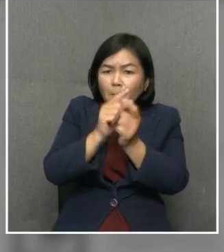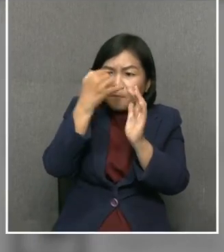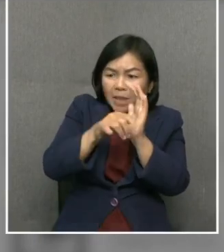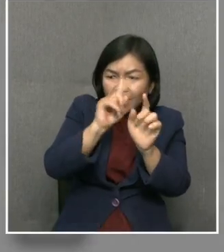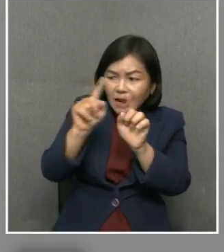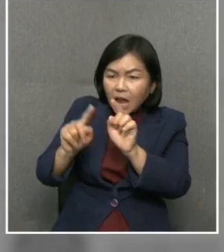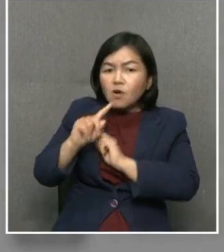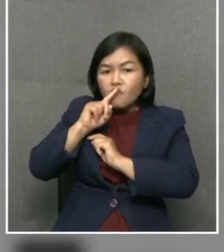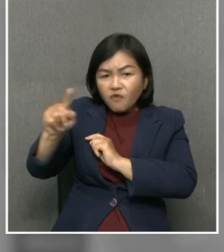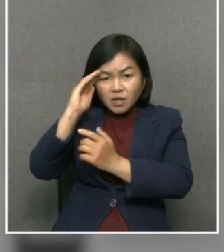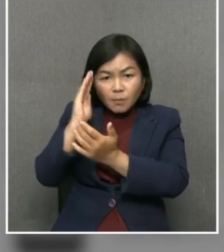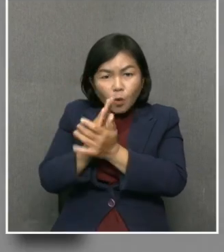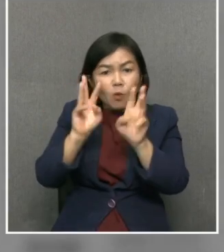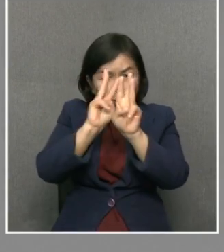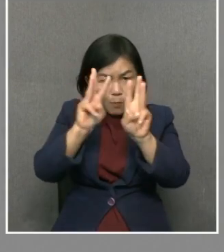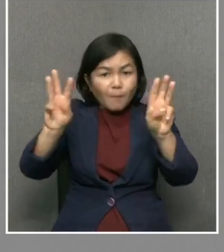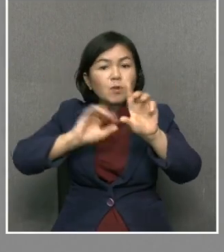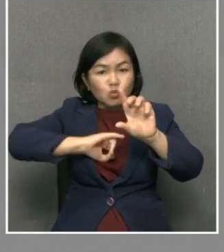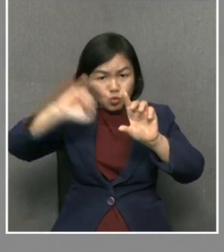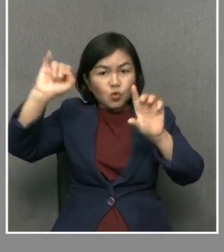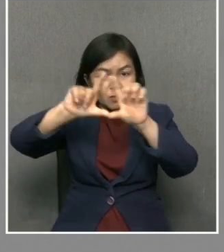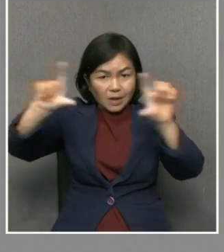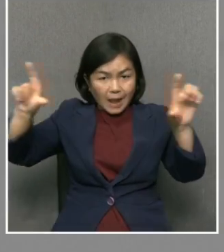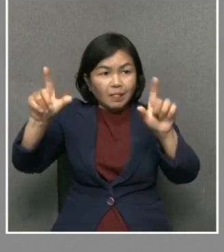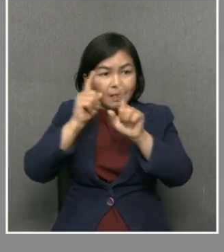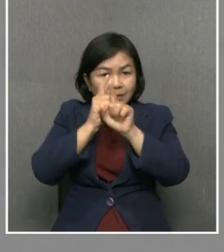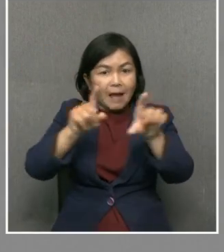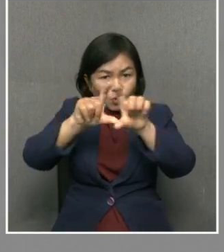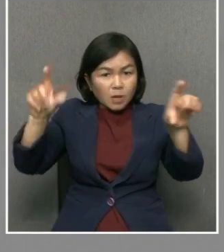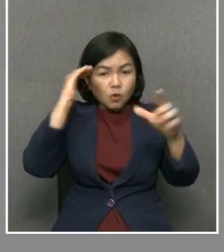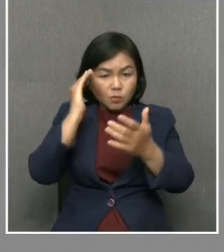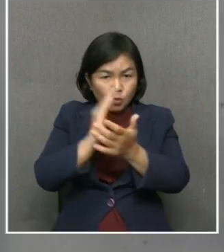แจ้งได้ที่www.thai pois online.com